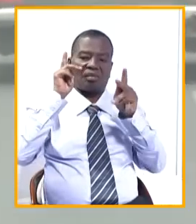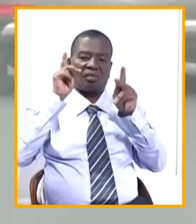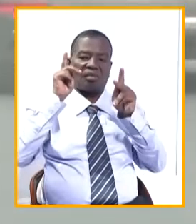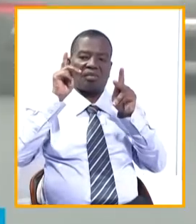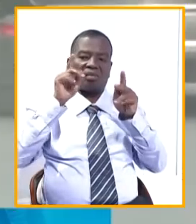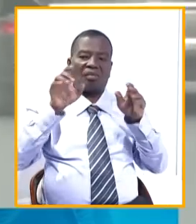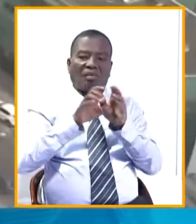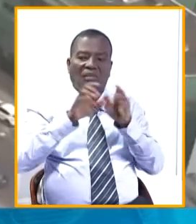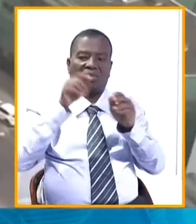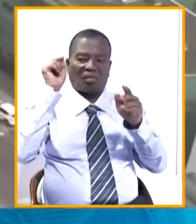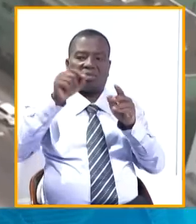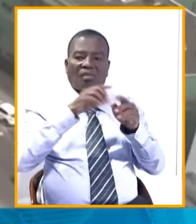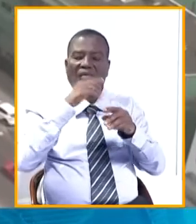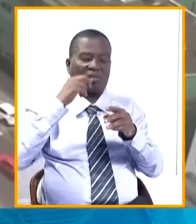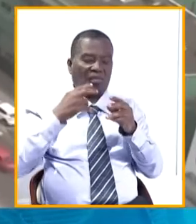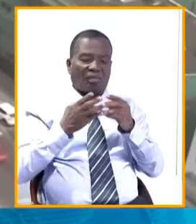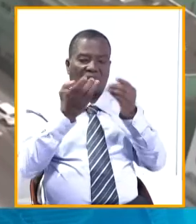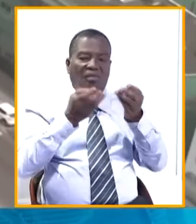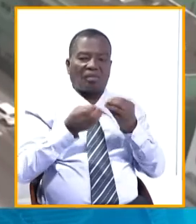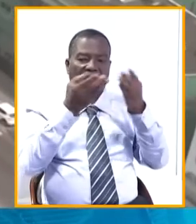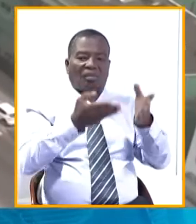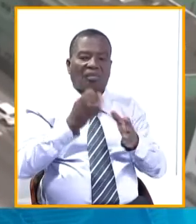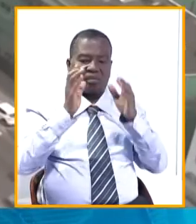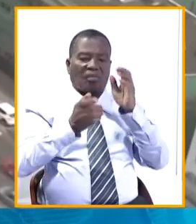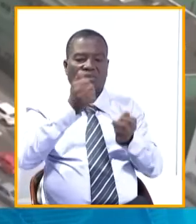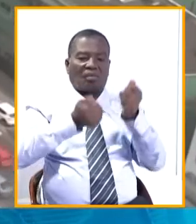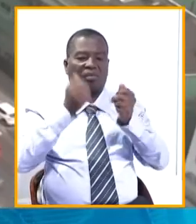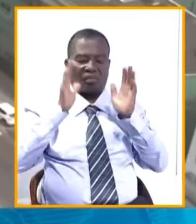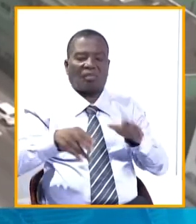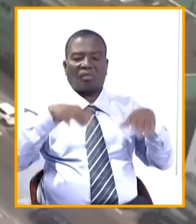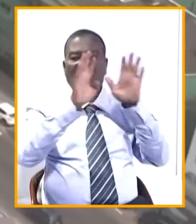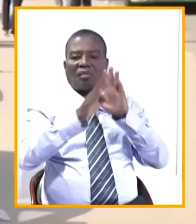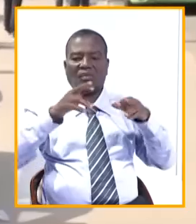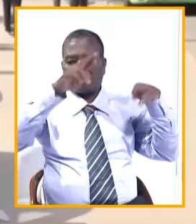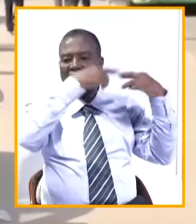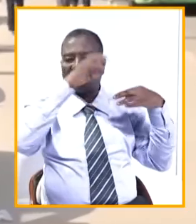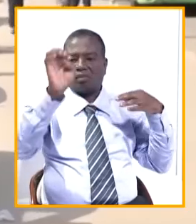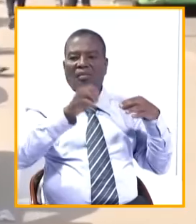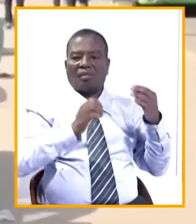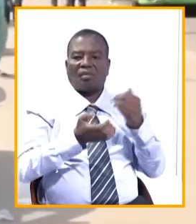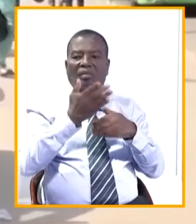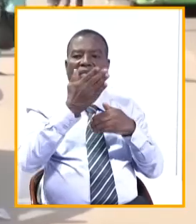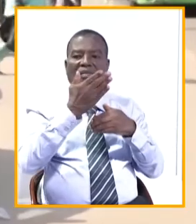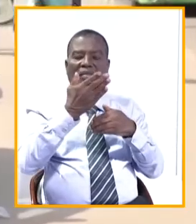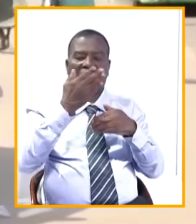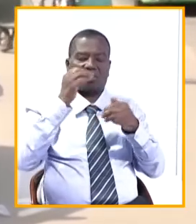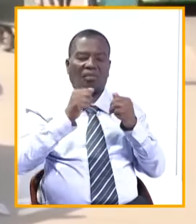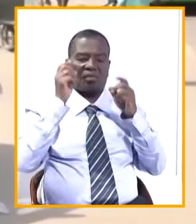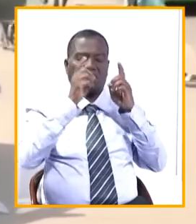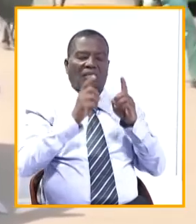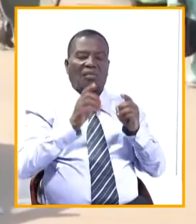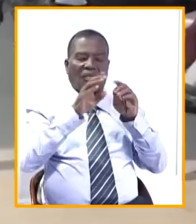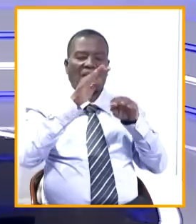un système d'éducation qui vise à mettre les conducteurs face à leurs responsabilités et appeler à plus de civisme sur les